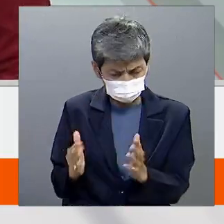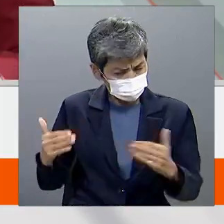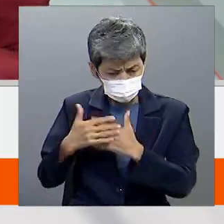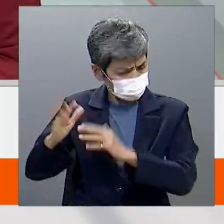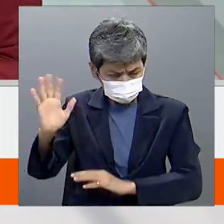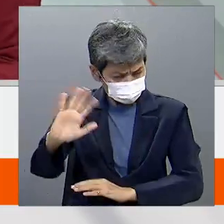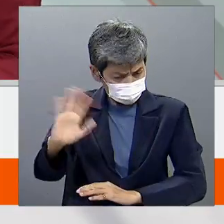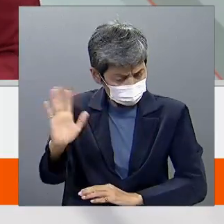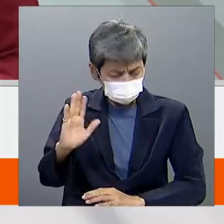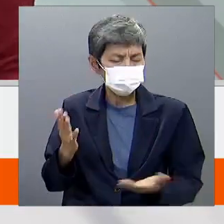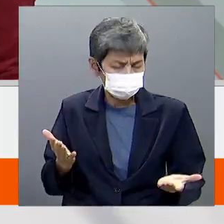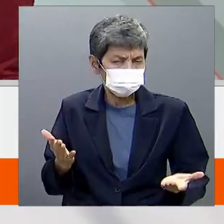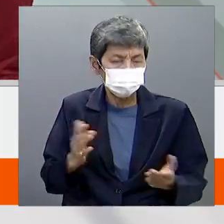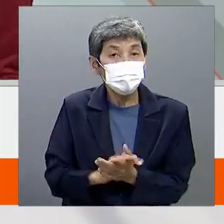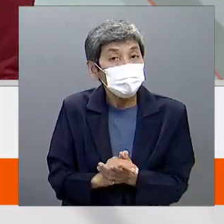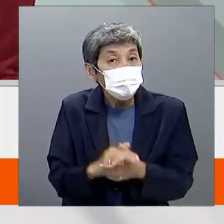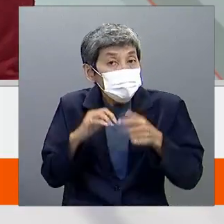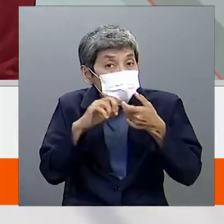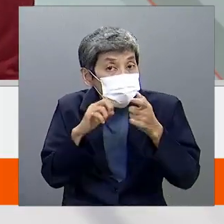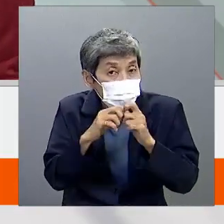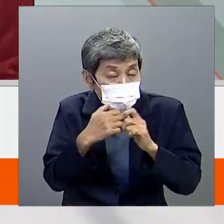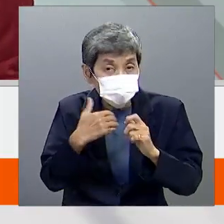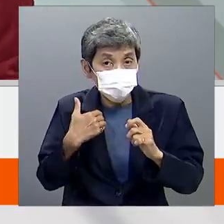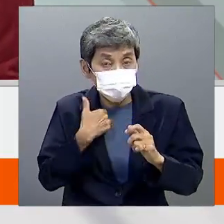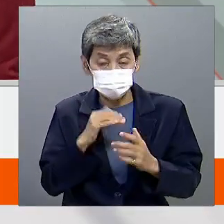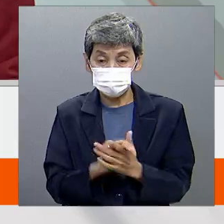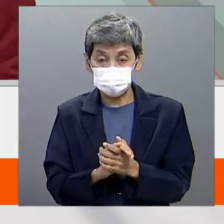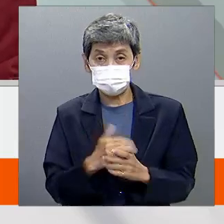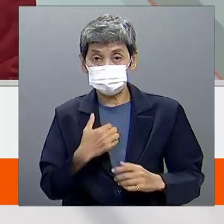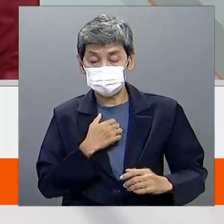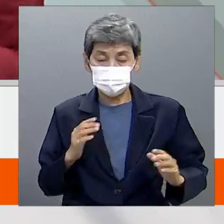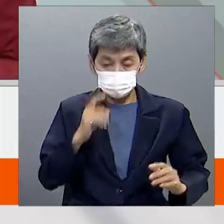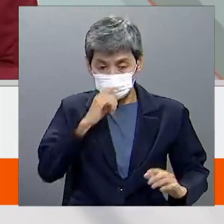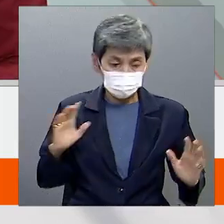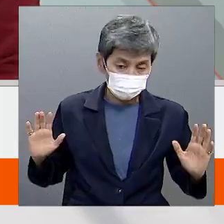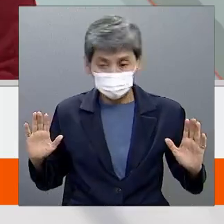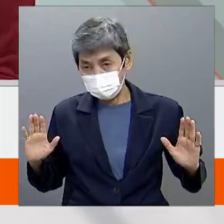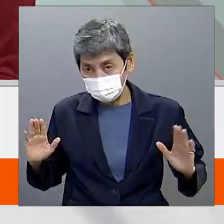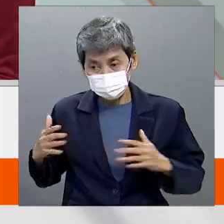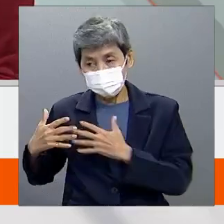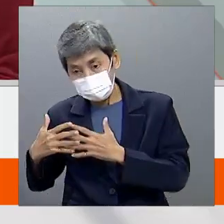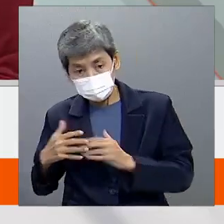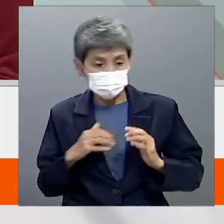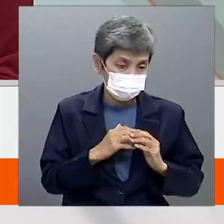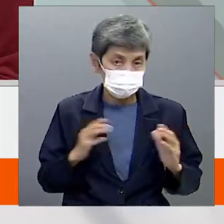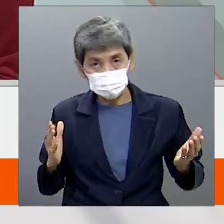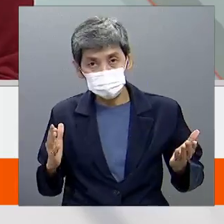นี้ด้วยจะทำให้เกิดการผลักดันให้มีการเลือกข้างหลังจากนี้อีกไหมคะในเรื่องความสัมพันธ์โดยเฉพาะเรื่องการค้าการลงทุน